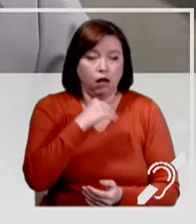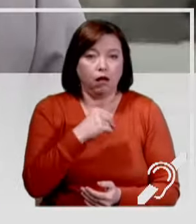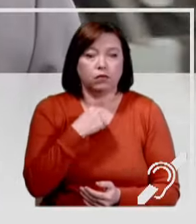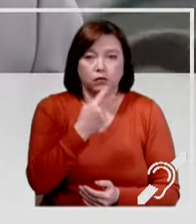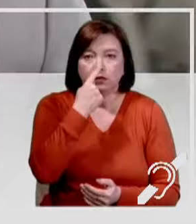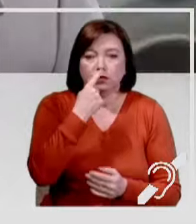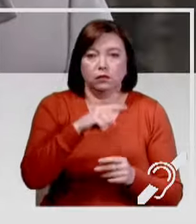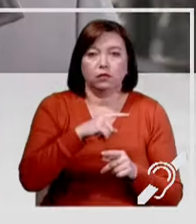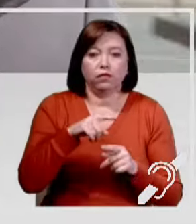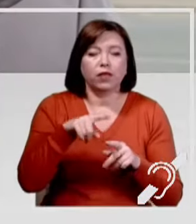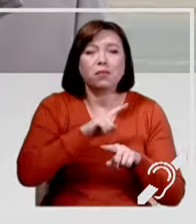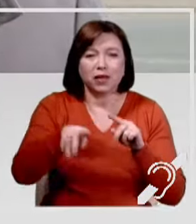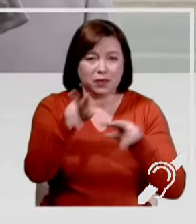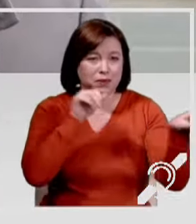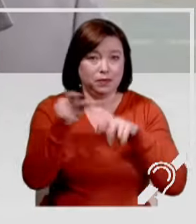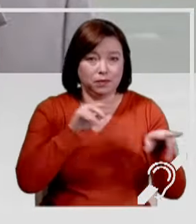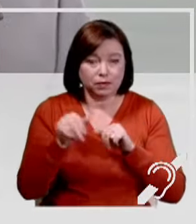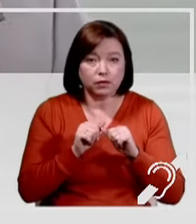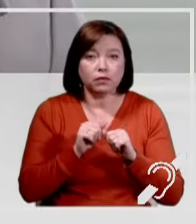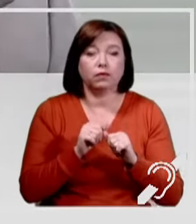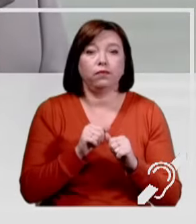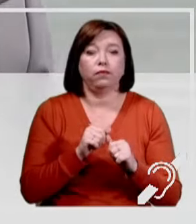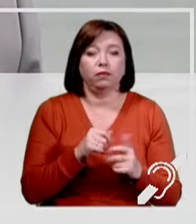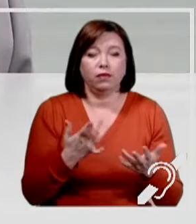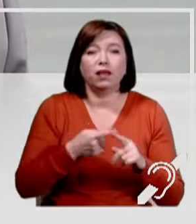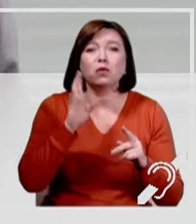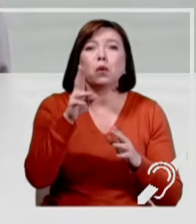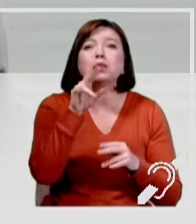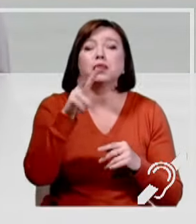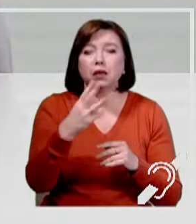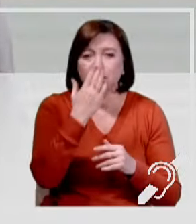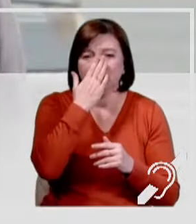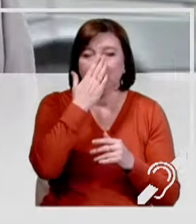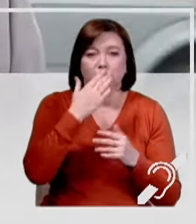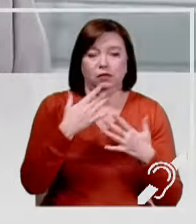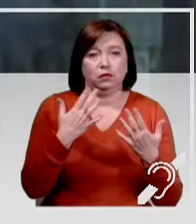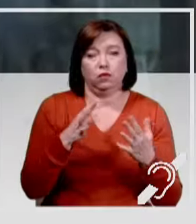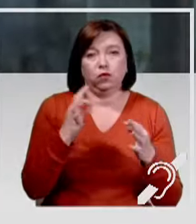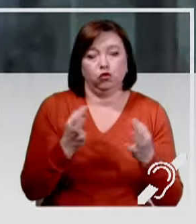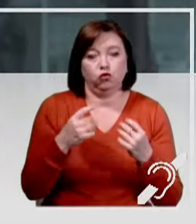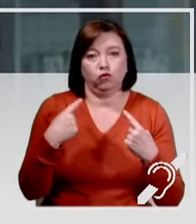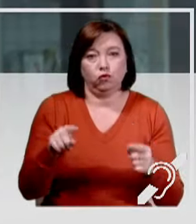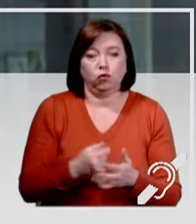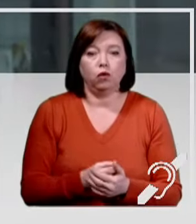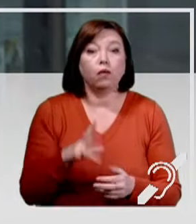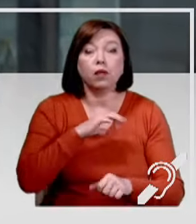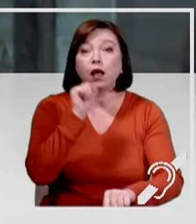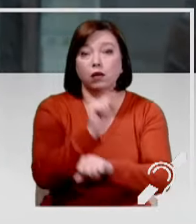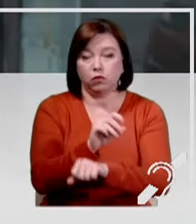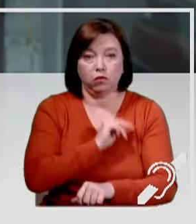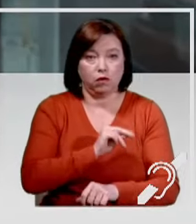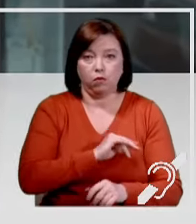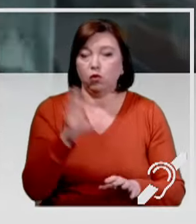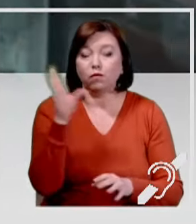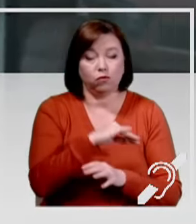la timp să deconecteze tot. Este doar fum, miros în încăpere, în rest nimic. S-a stat activitatea tot absolut.